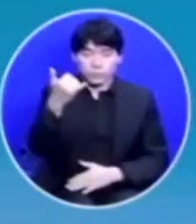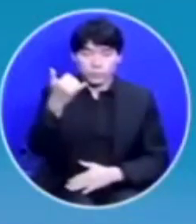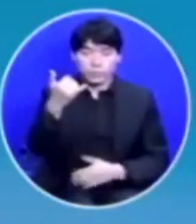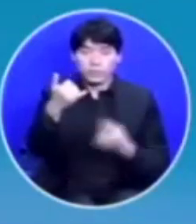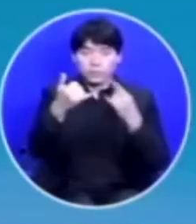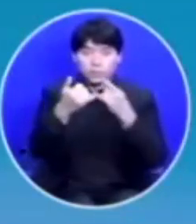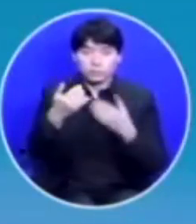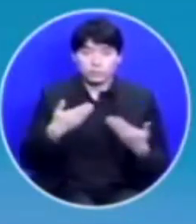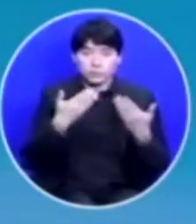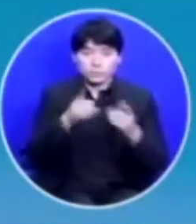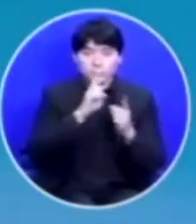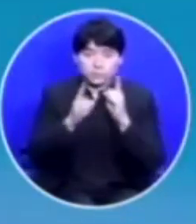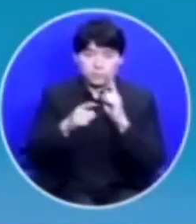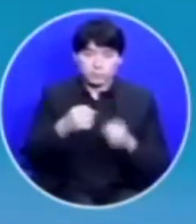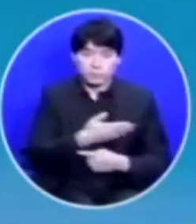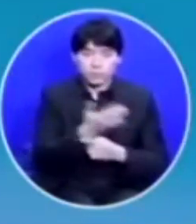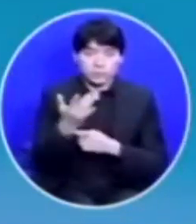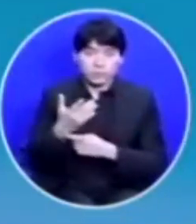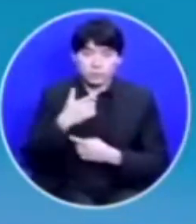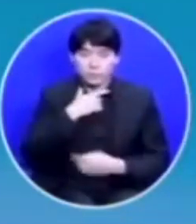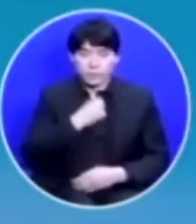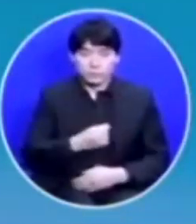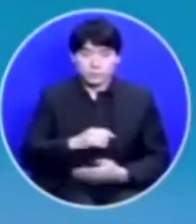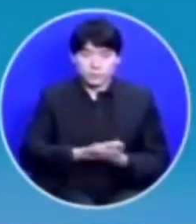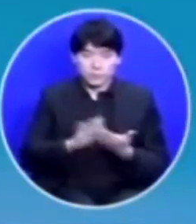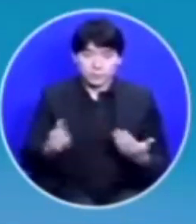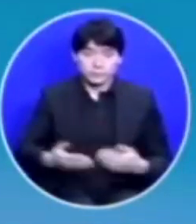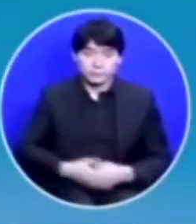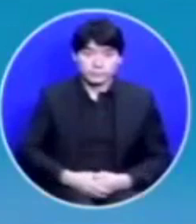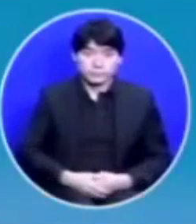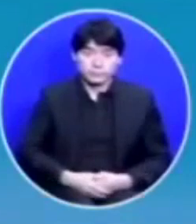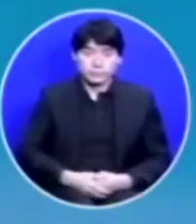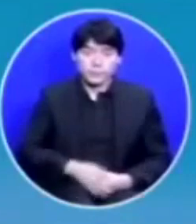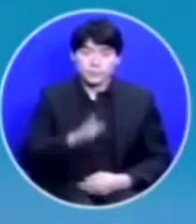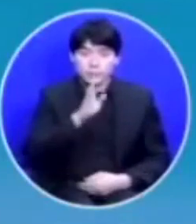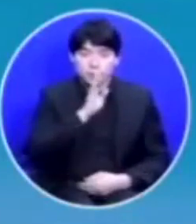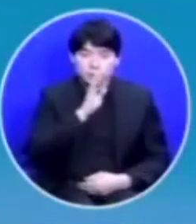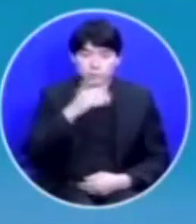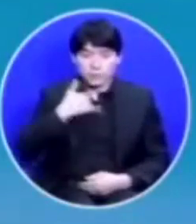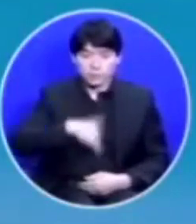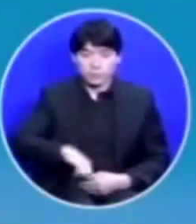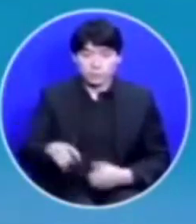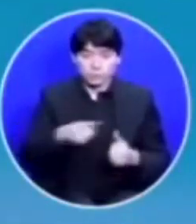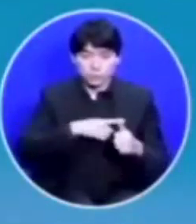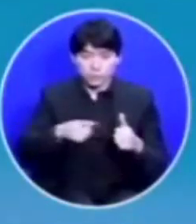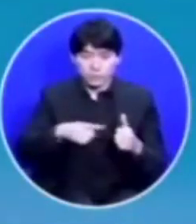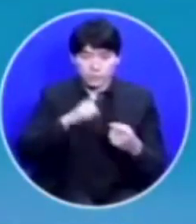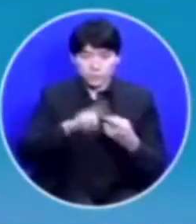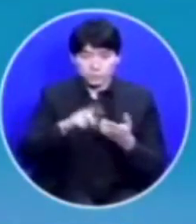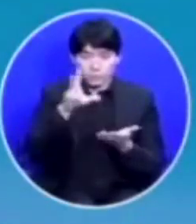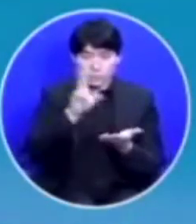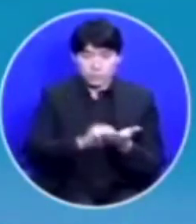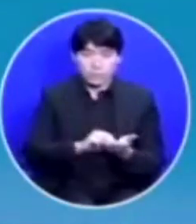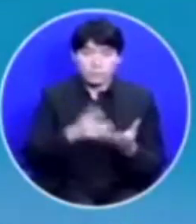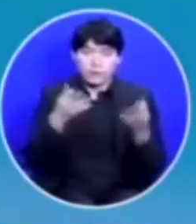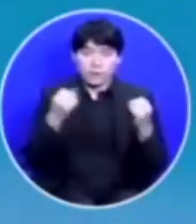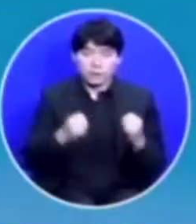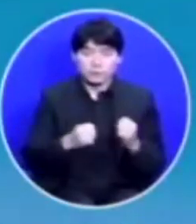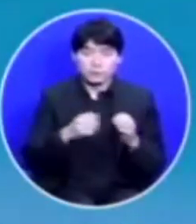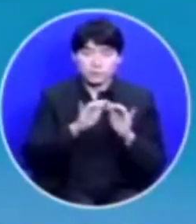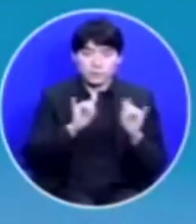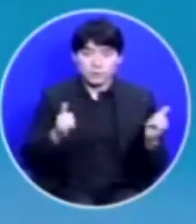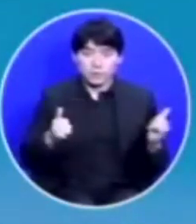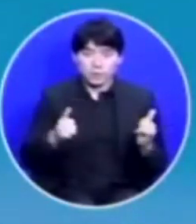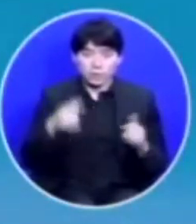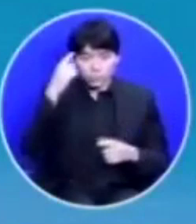좋겠다는 생각이 듭니다 사실 자녀교육에 대한 문제는 많은 사람들이 고민이기도